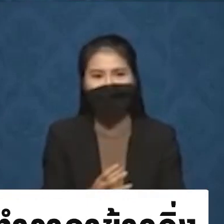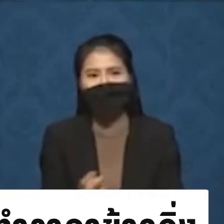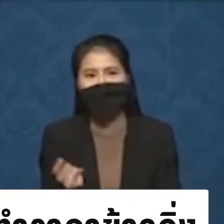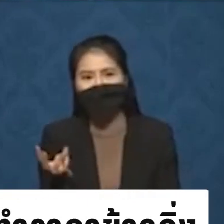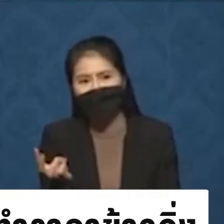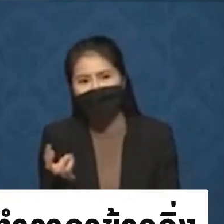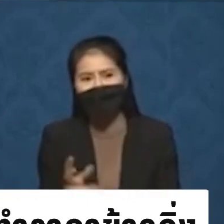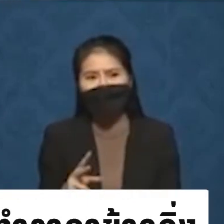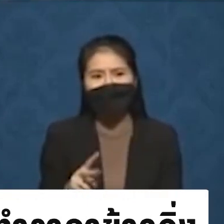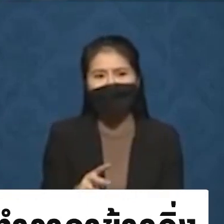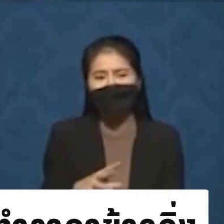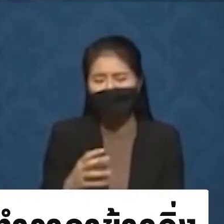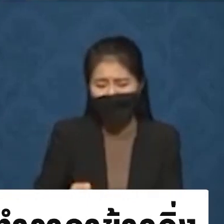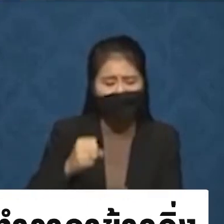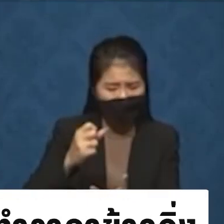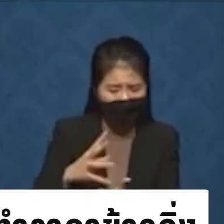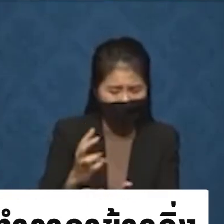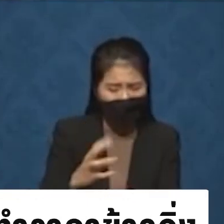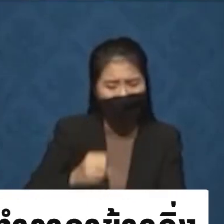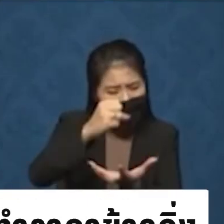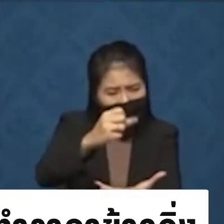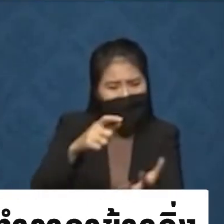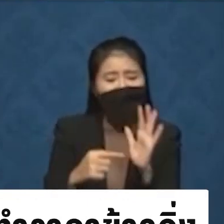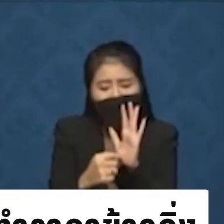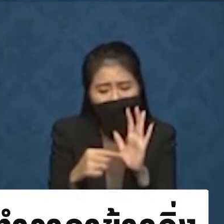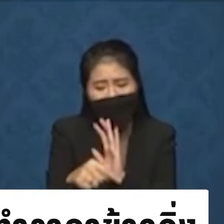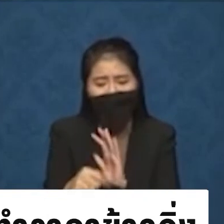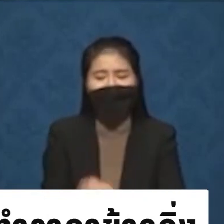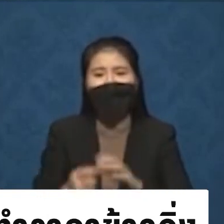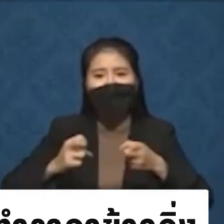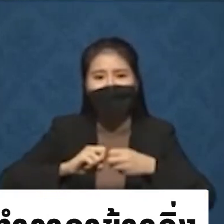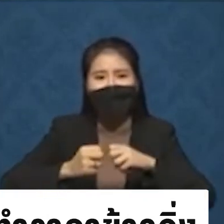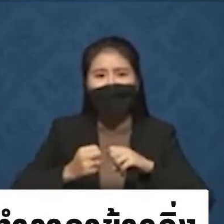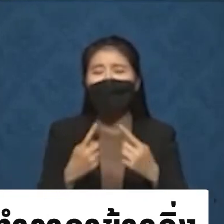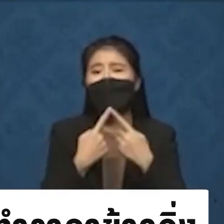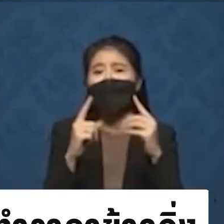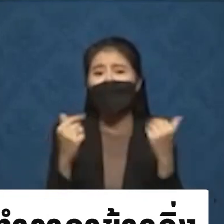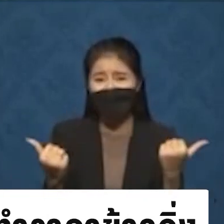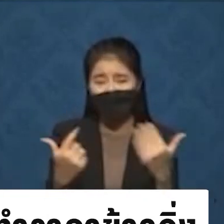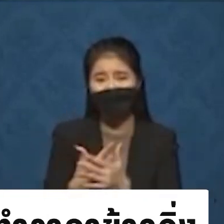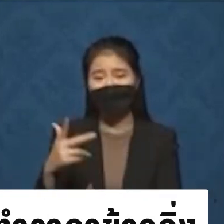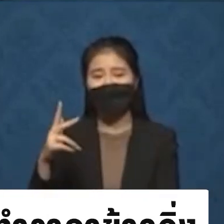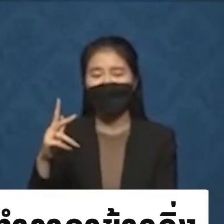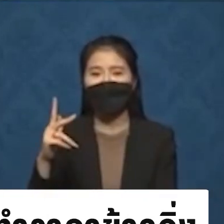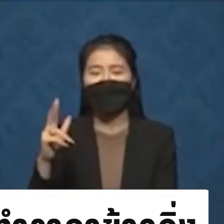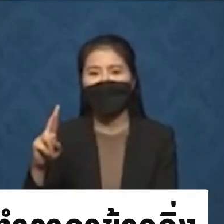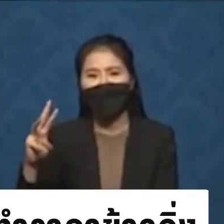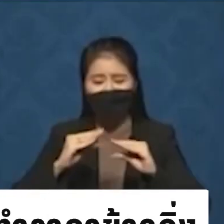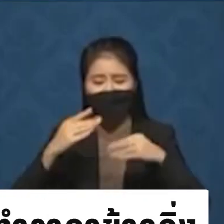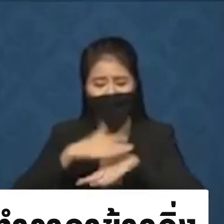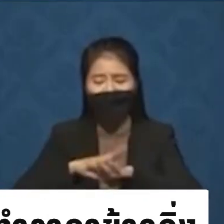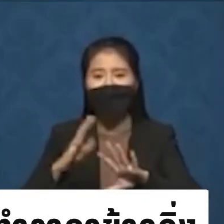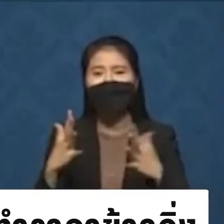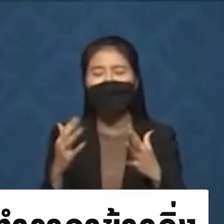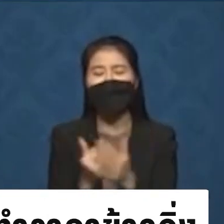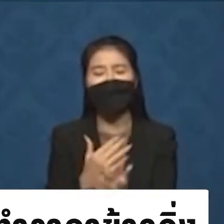ซึ่งคุณชวนก็แจ้งต่อที่ประชุมนะคะบอกว่ารัฐมนตรีว่าการกระทรวงพาณิชย์คือคุณจุลินลักษณวิศิษฏ์เนี่ยไม่มาตอบเพราะว่าติดประชุม